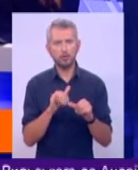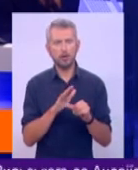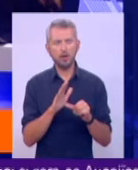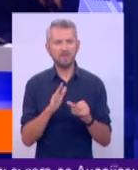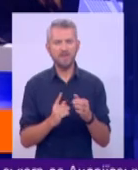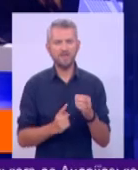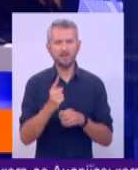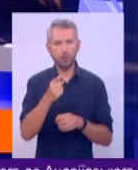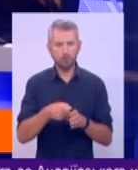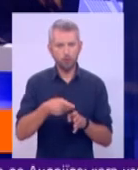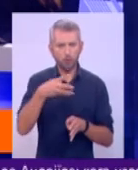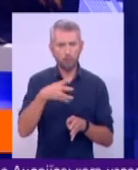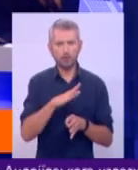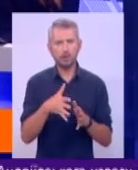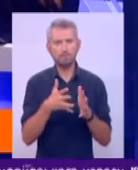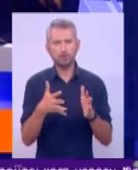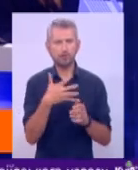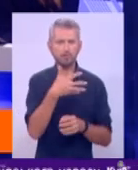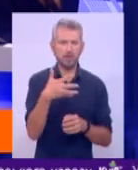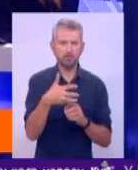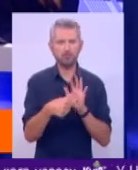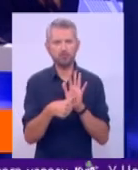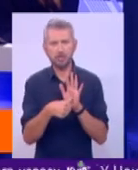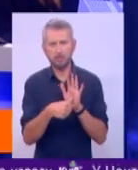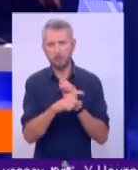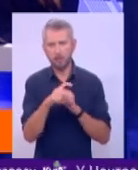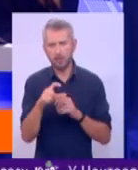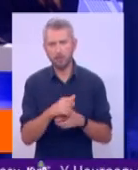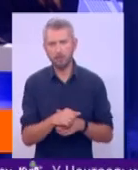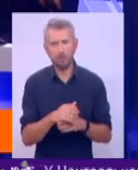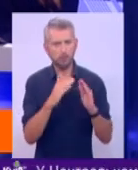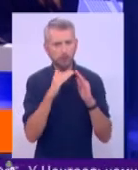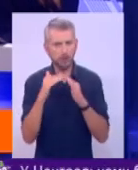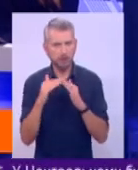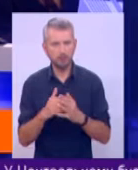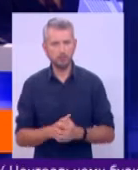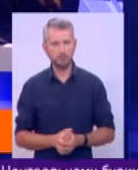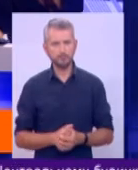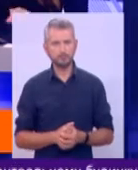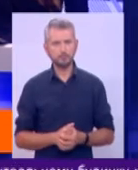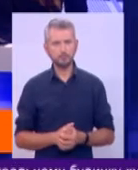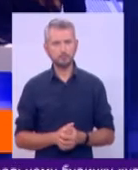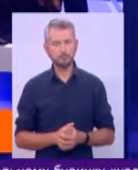невисокої поверховості, не більше 5-6 поверхів будинків. Це при